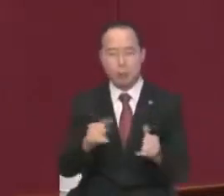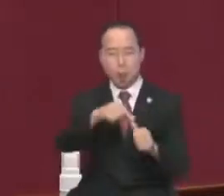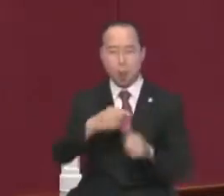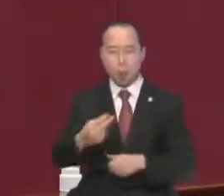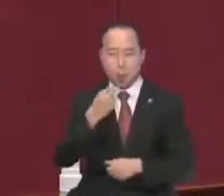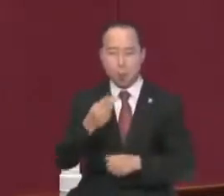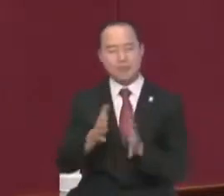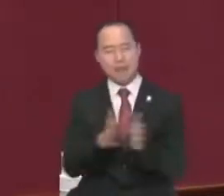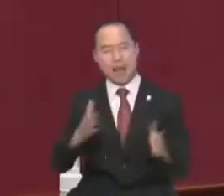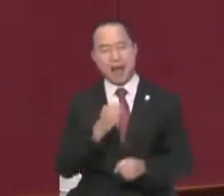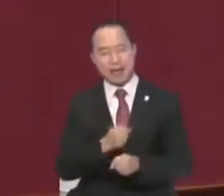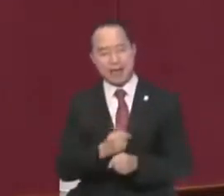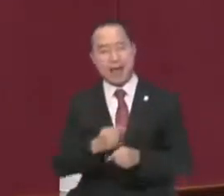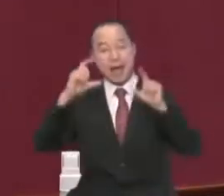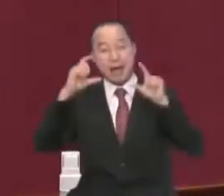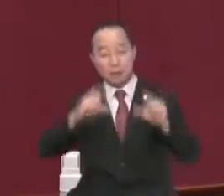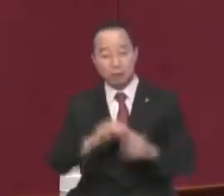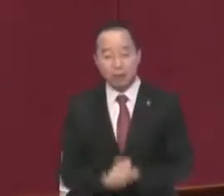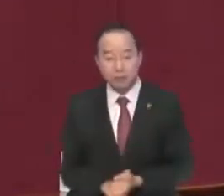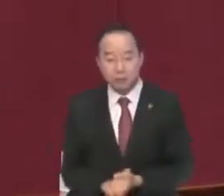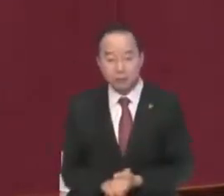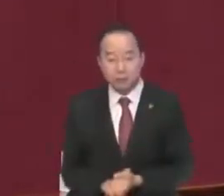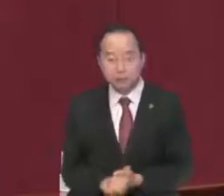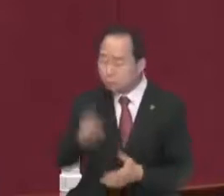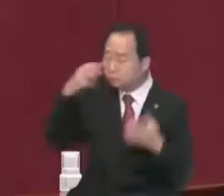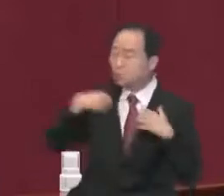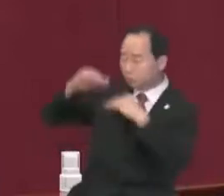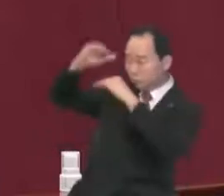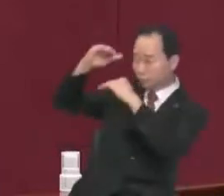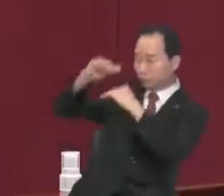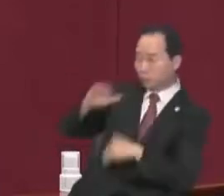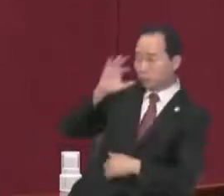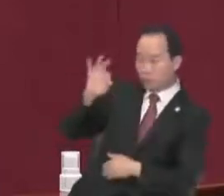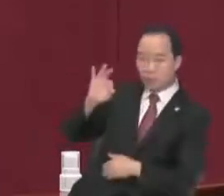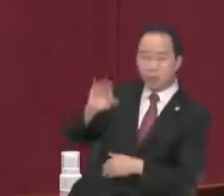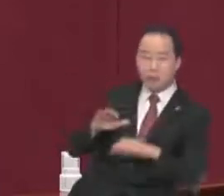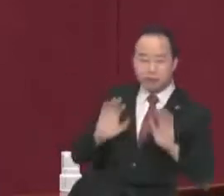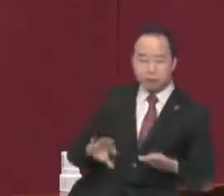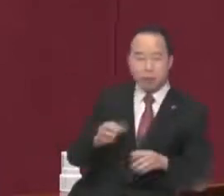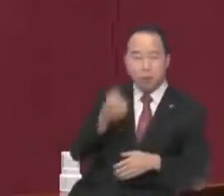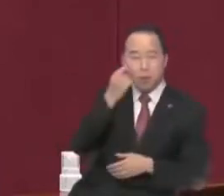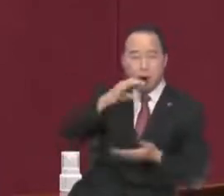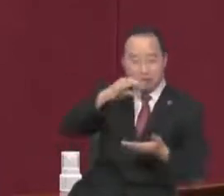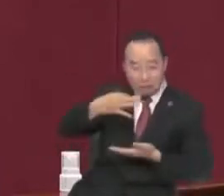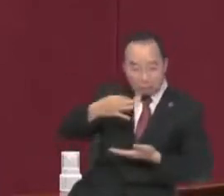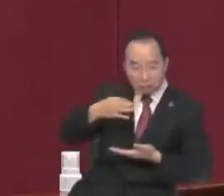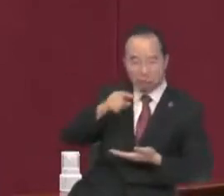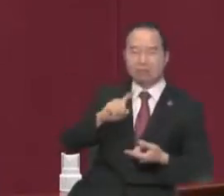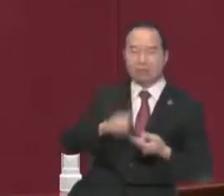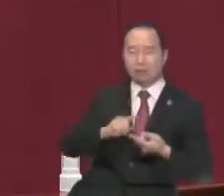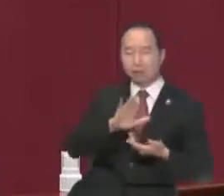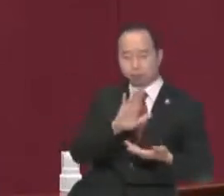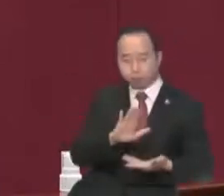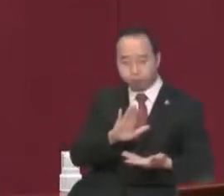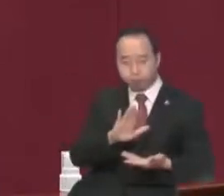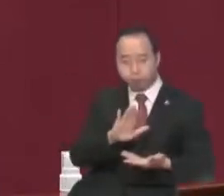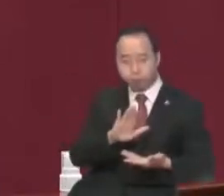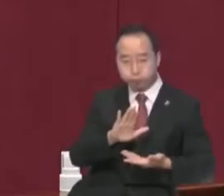그러나 정부 여당안은 현 임금 기반 고용보험 제도 틀을 유지하면서 임기